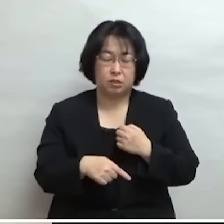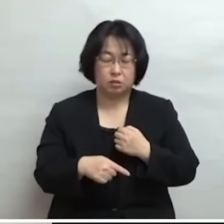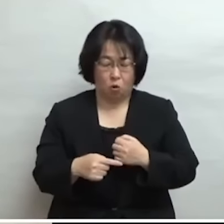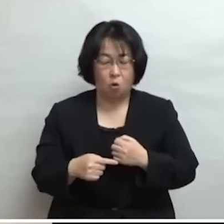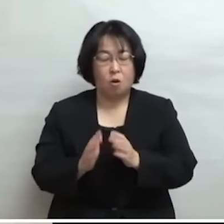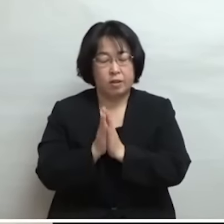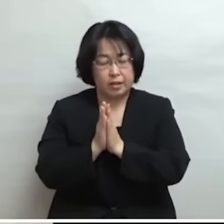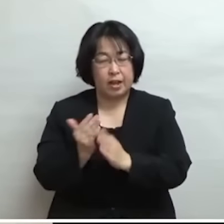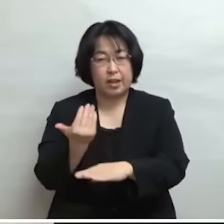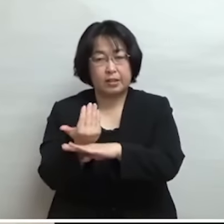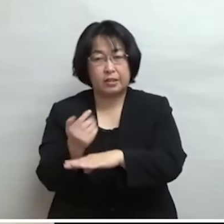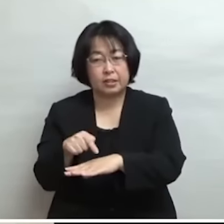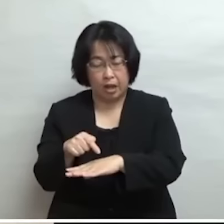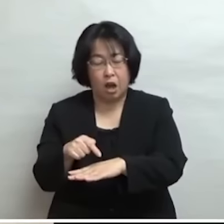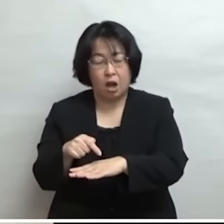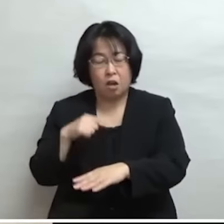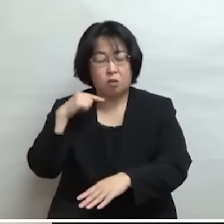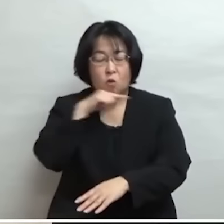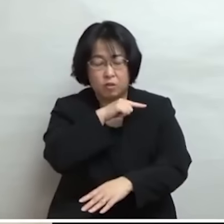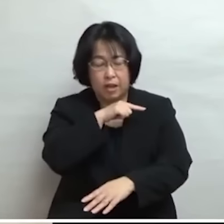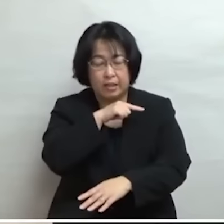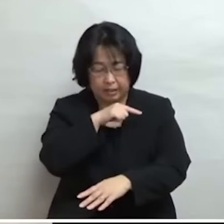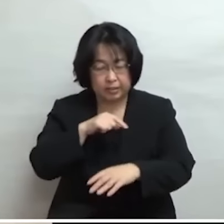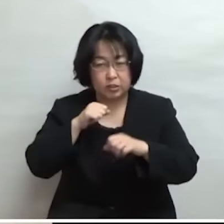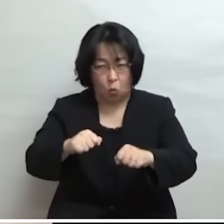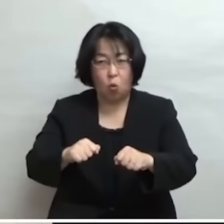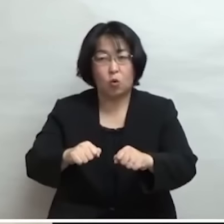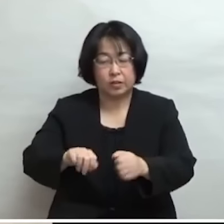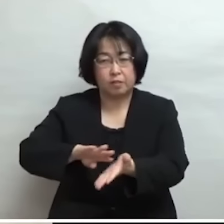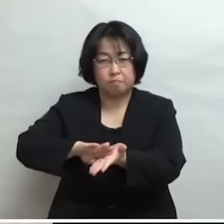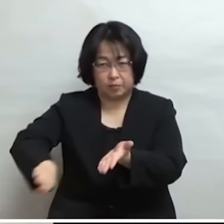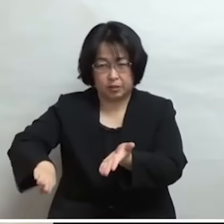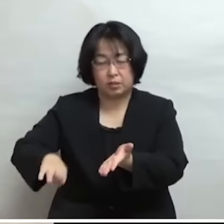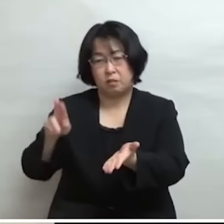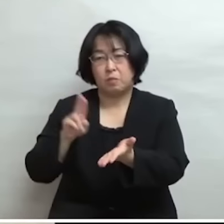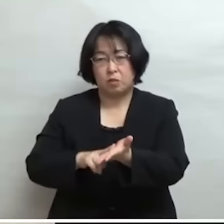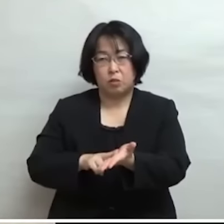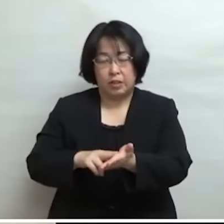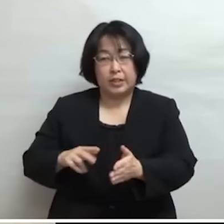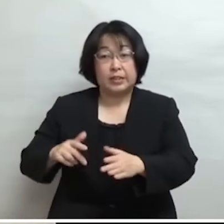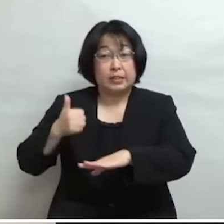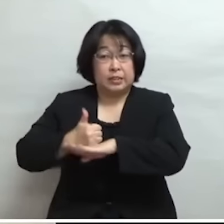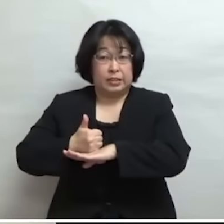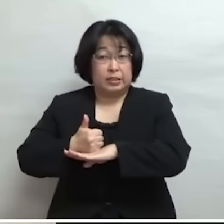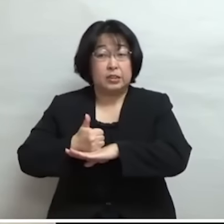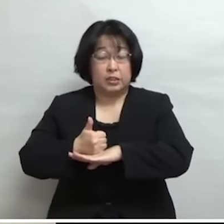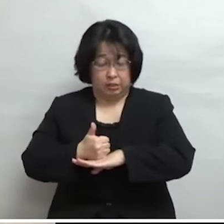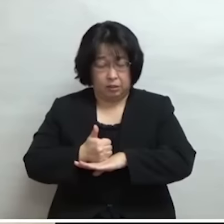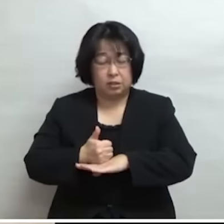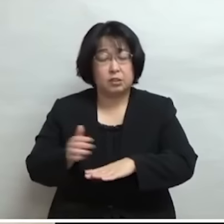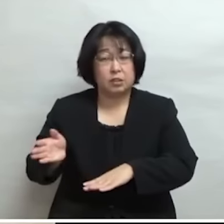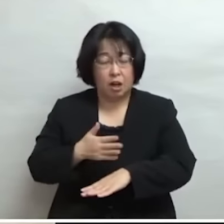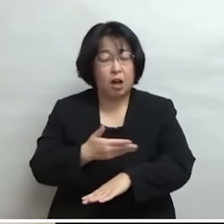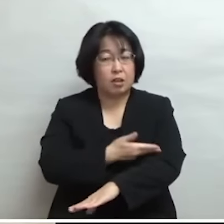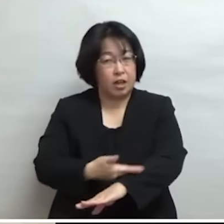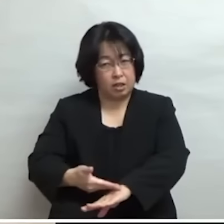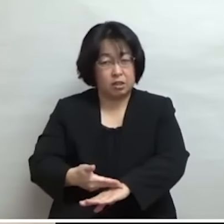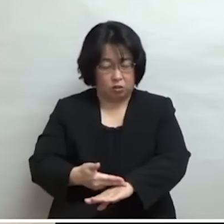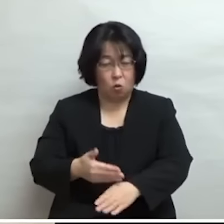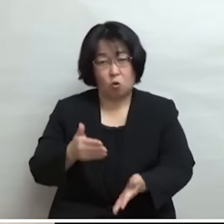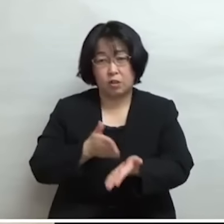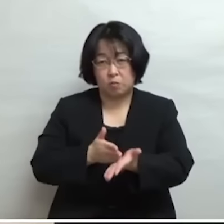という方針が示されております、はい、うん、知事として、どういう判断でそういうふうに立ったのかをちょっと改め説明していただきたいと思います、